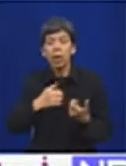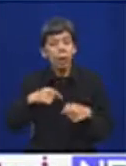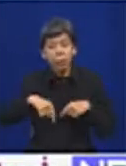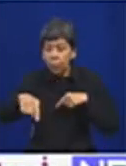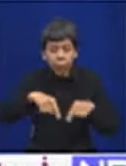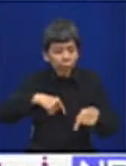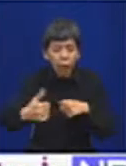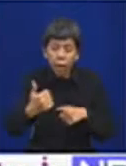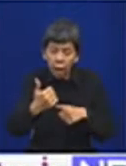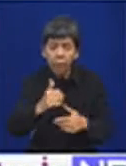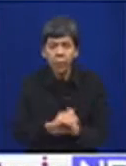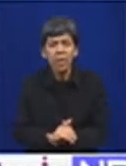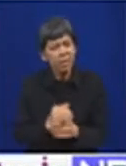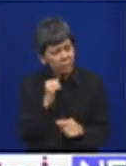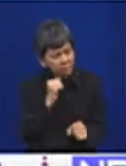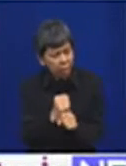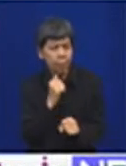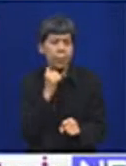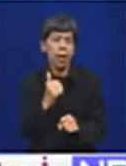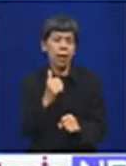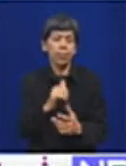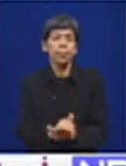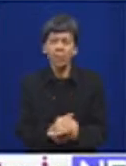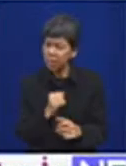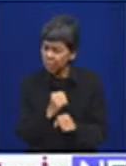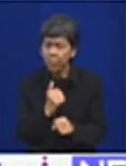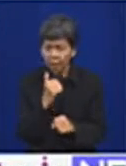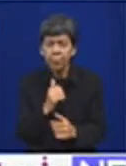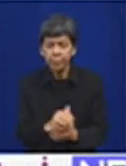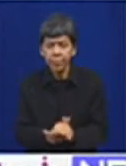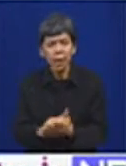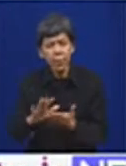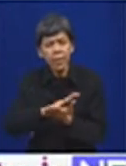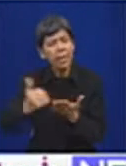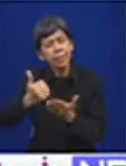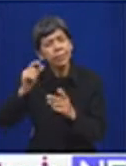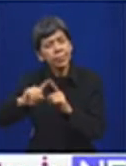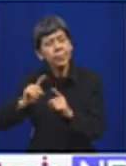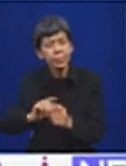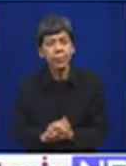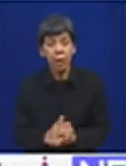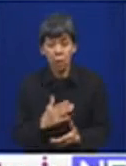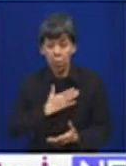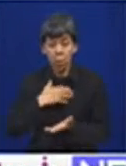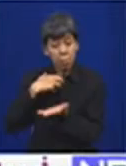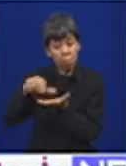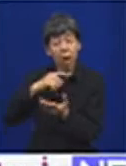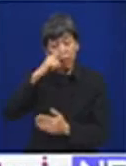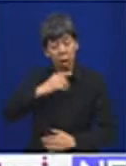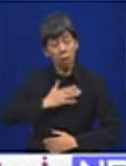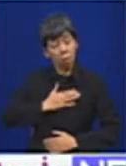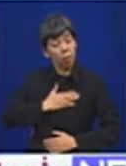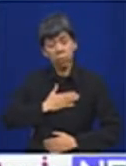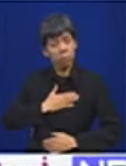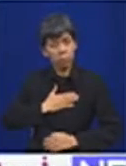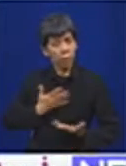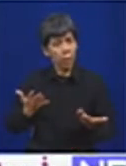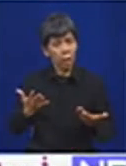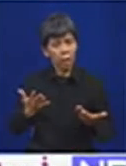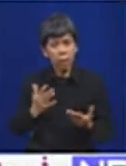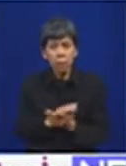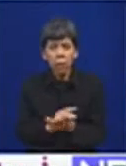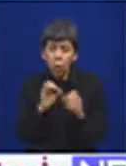ราจรสัญจรทำได้มันก็ทำได้หมดอ่ะในประเทศอื่นผมก็เล่าให้ฟังว่าประเทศไทยไม่ได้ครูจะไปสอนห